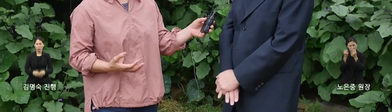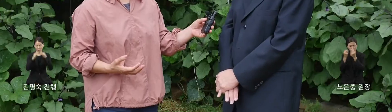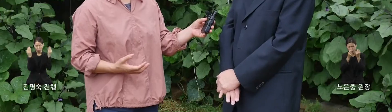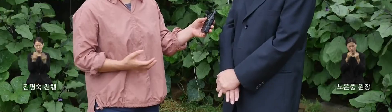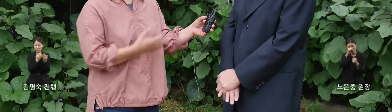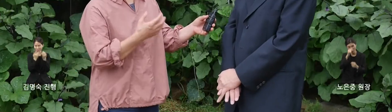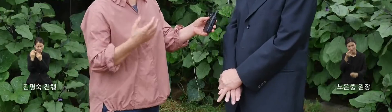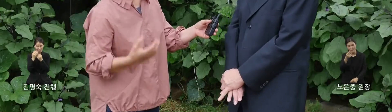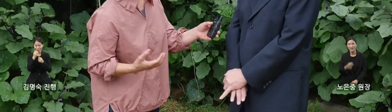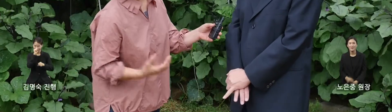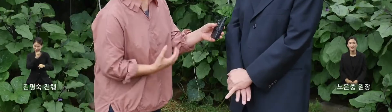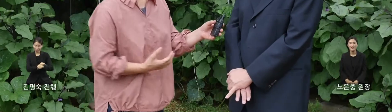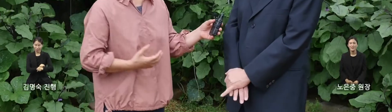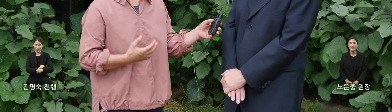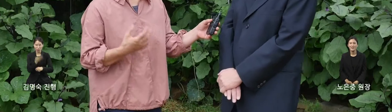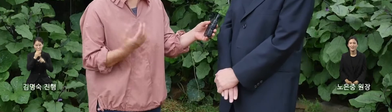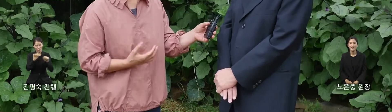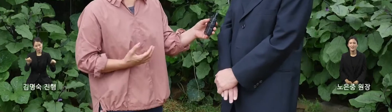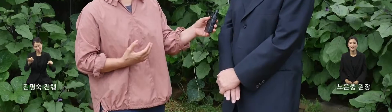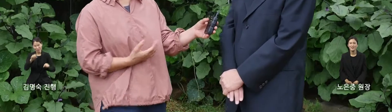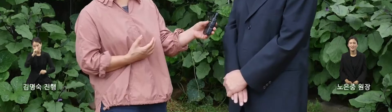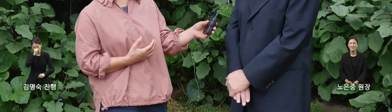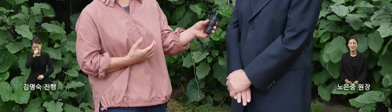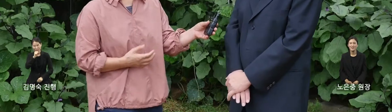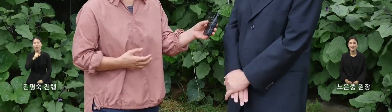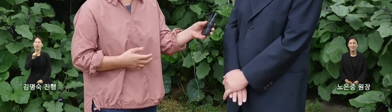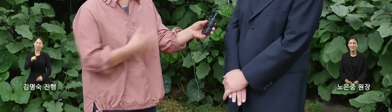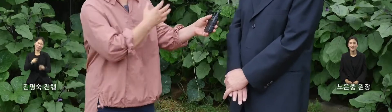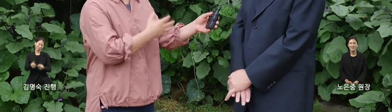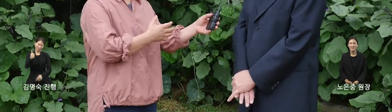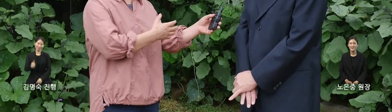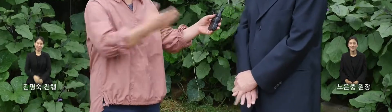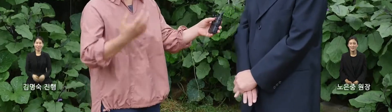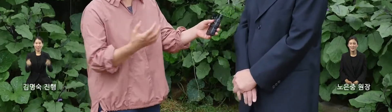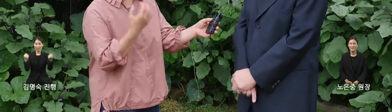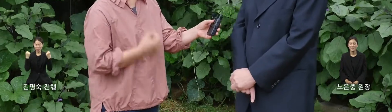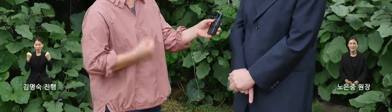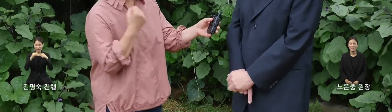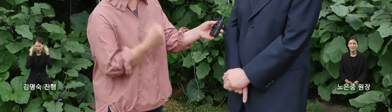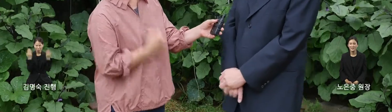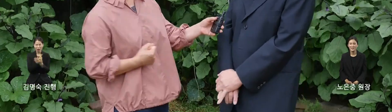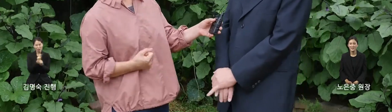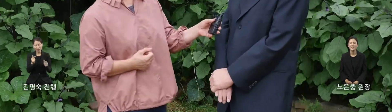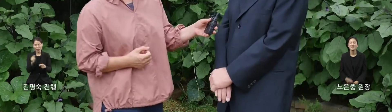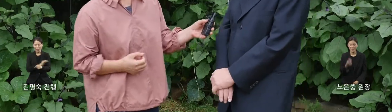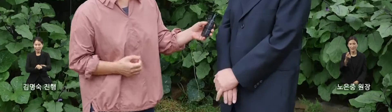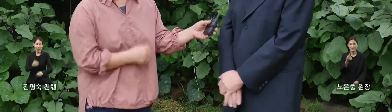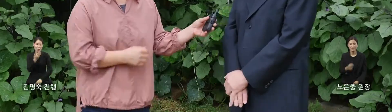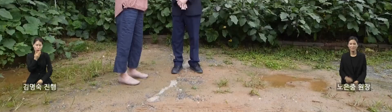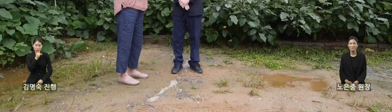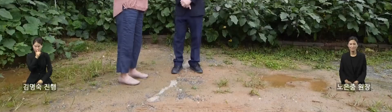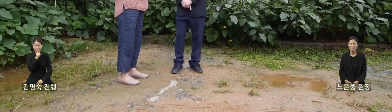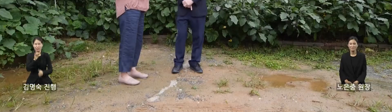음식. 예, 예. 예. 모든 다 좋아하고요. 모든 음식 다 좋아하는 게 좋습니다. 네. 건강에 또 아무거나 또 잘 다 잘 먹을 수